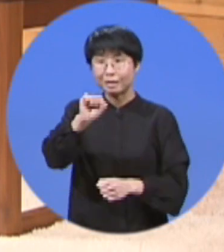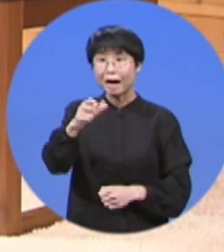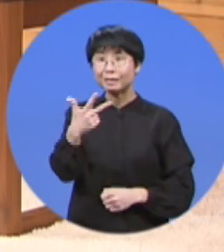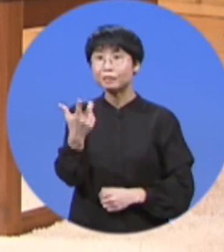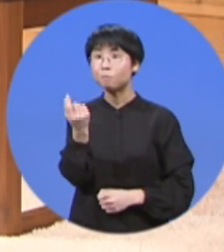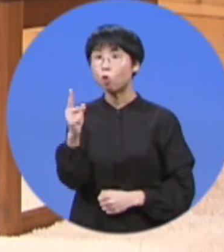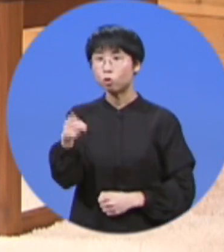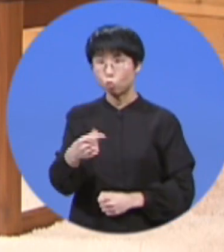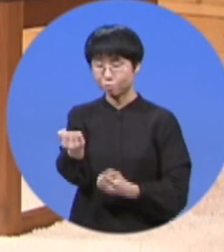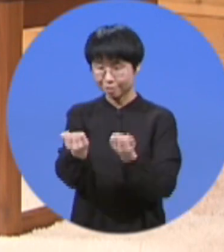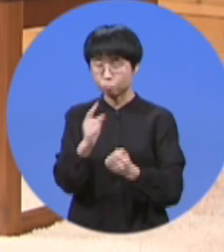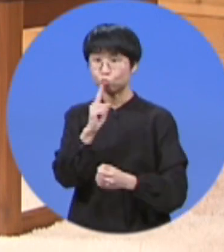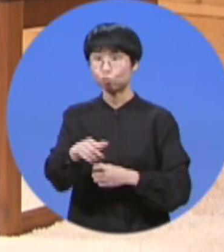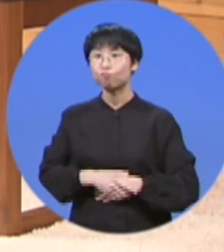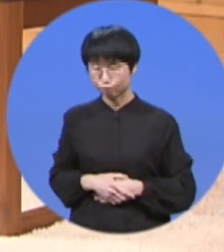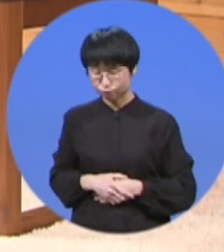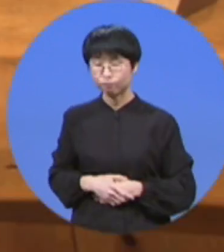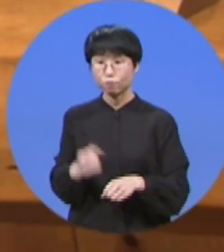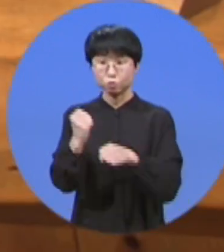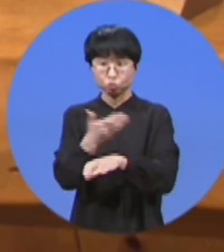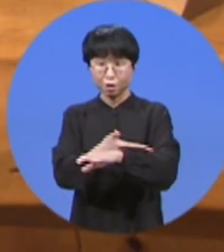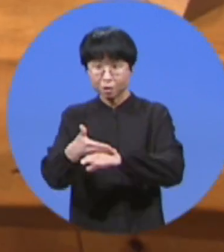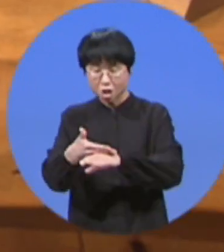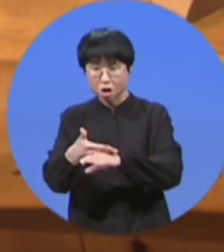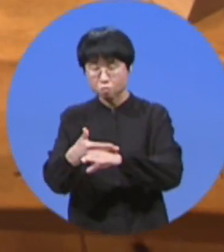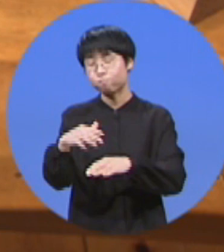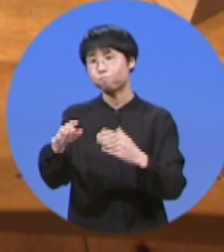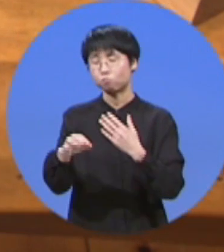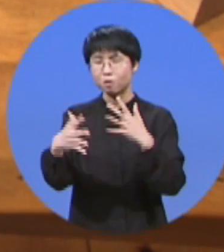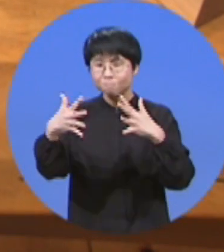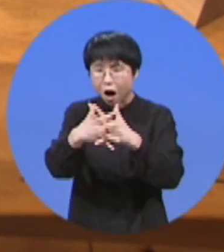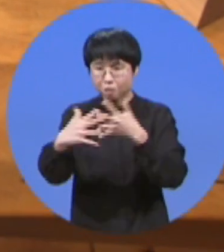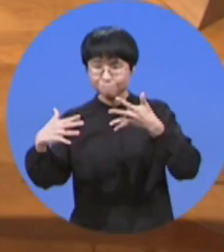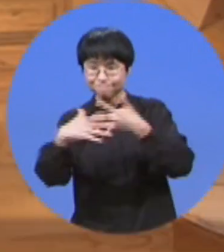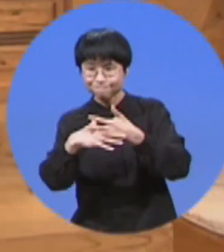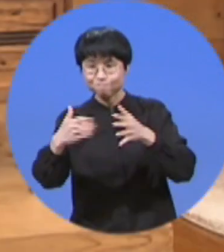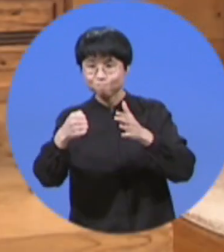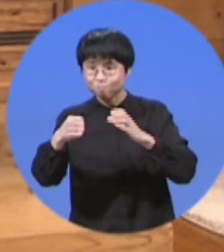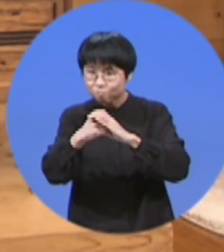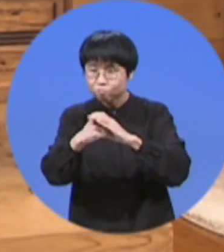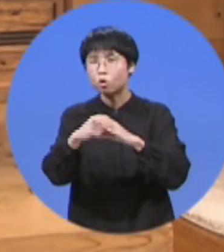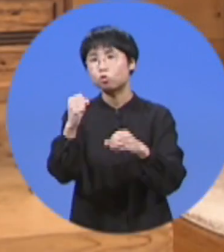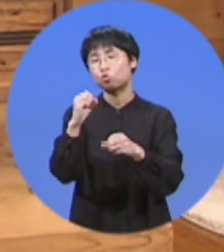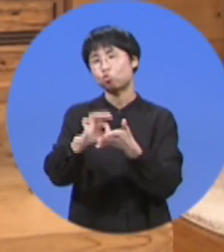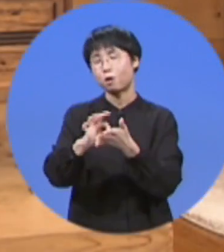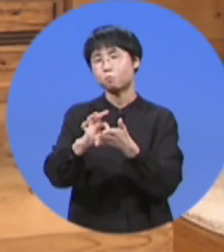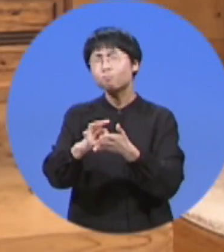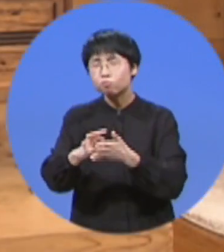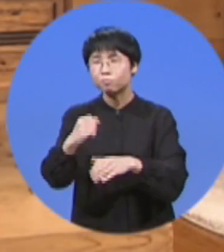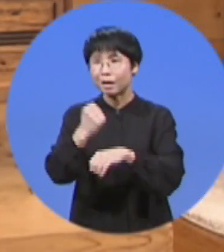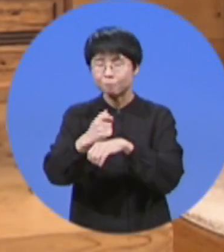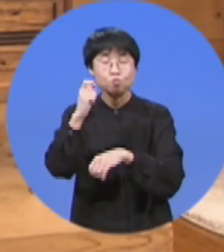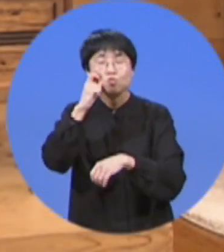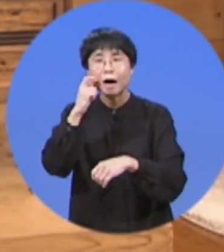家具と言います。 作る工程っていうのは複雑な組み手を使ったりするので、すごく大変な部分はあるんですけ